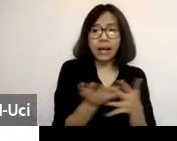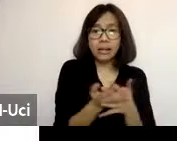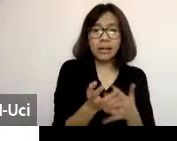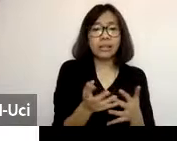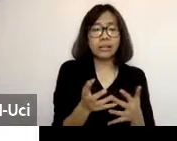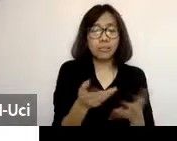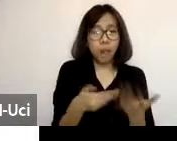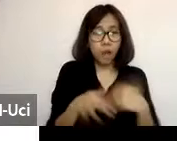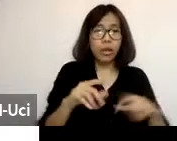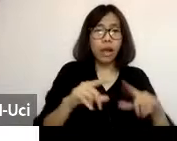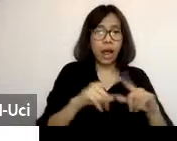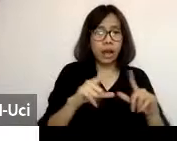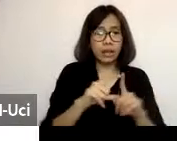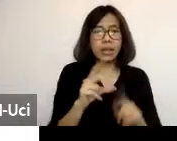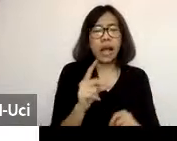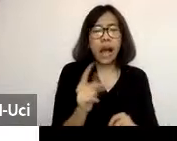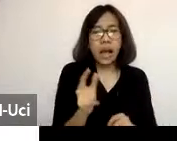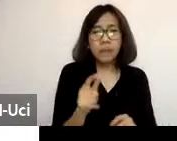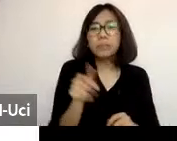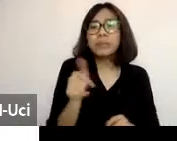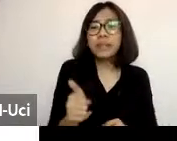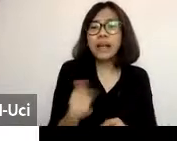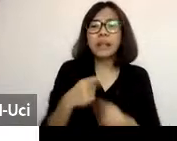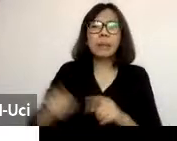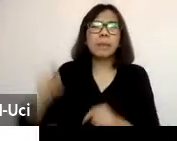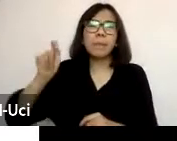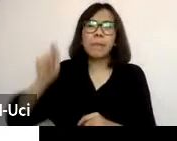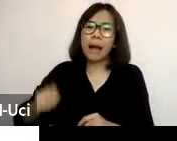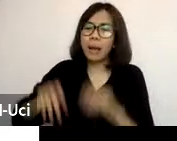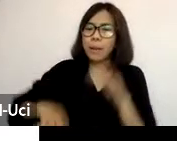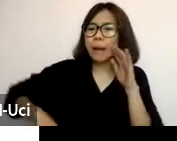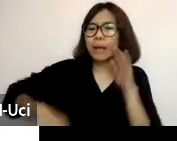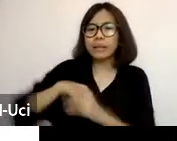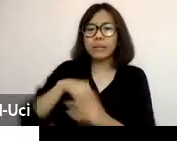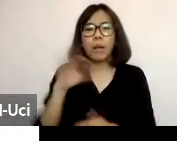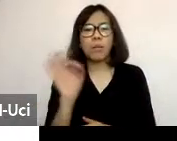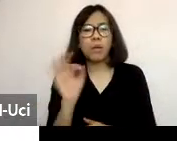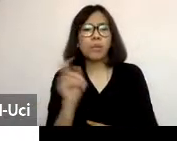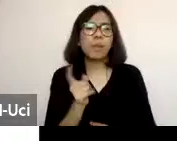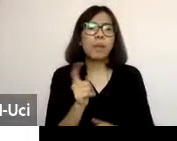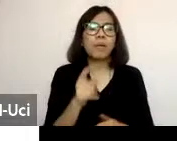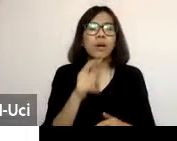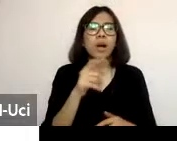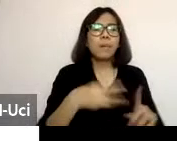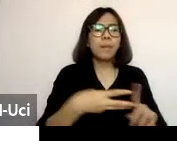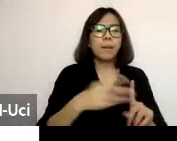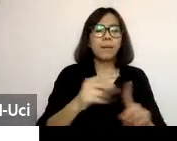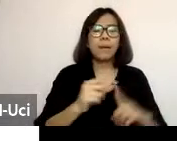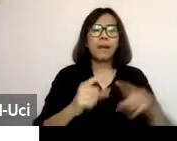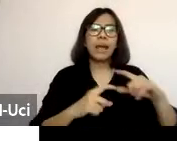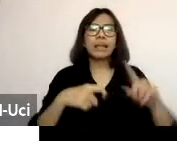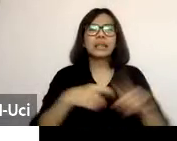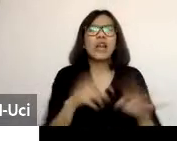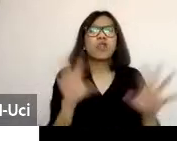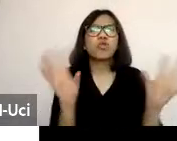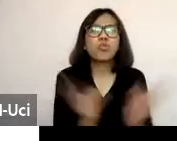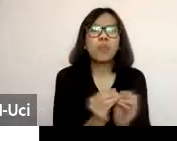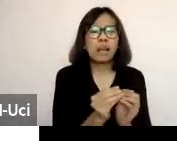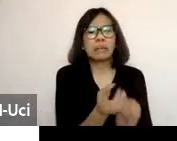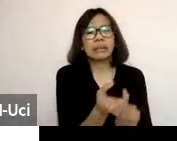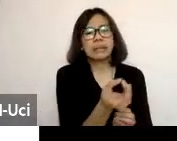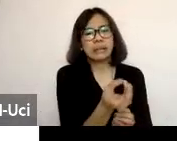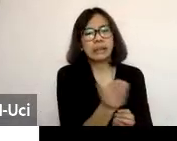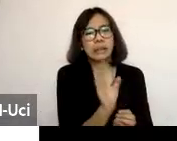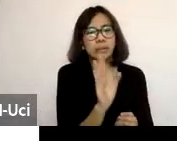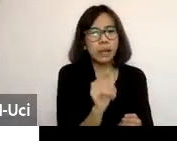dalam lingkungan semen ya Selain jumlahnya sangat terbatas dan juga bingung oleh Pak kapan di era tetap tertentu